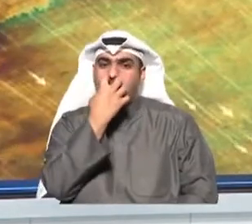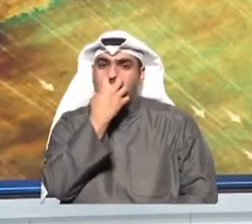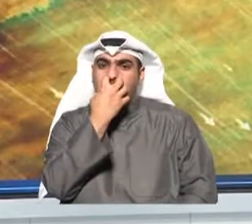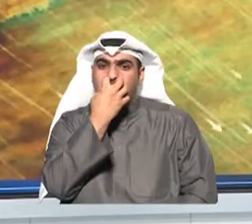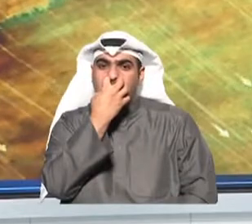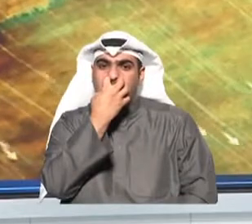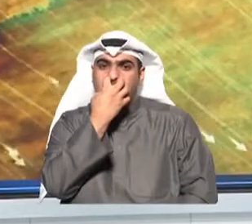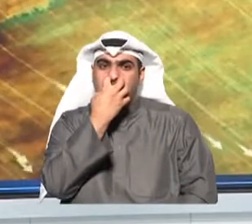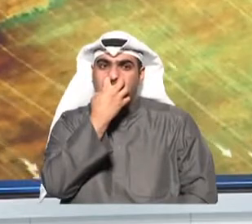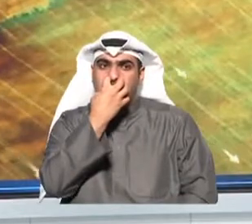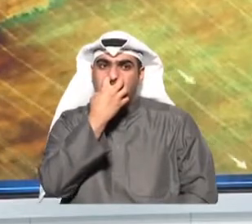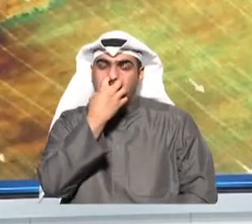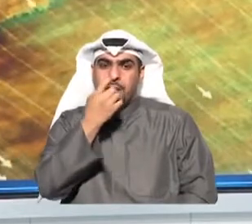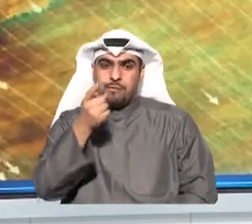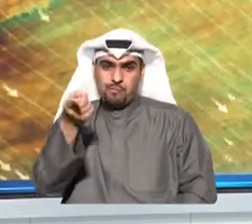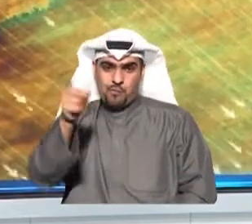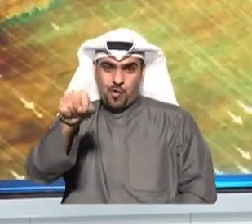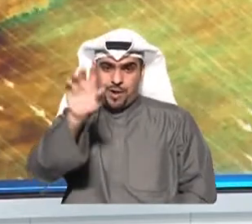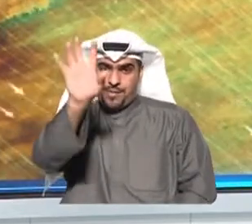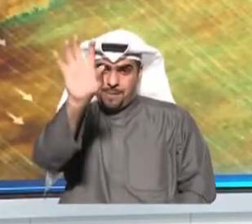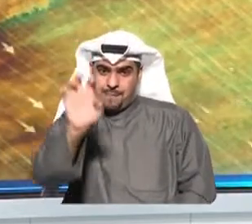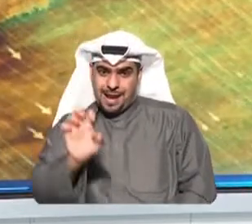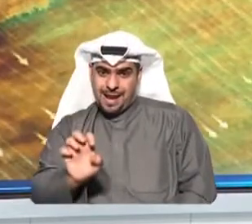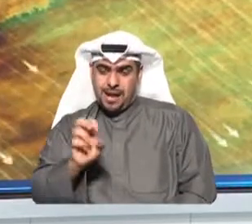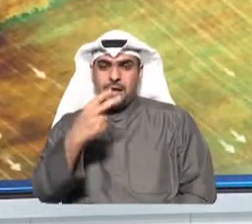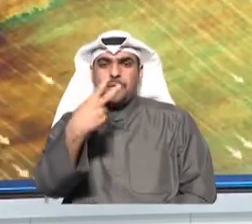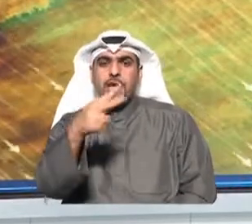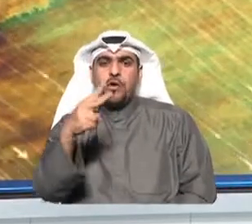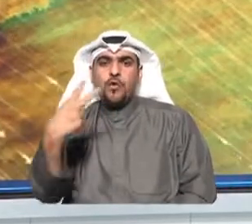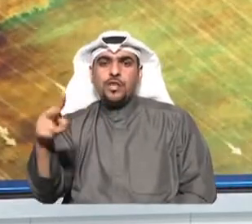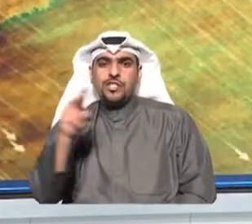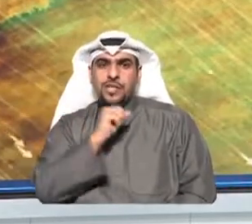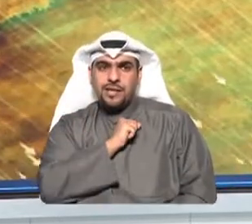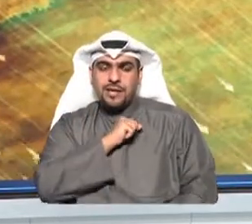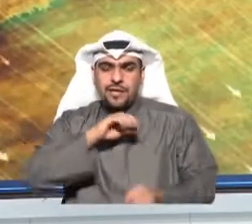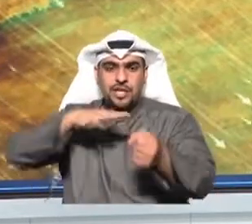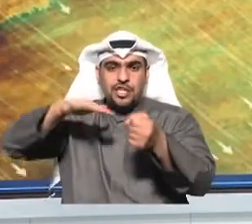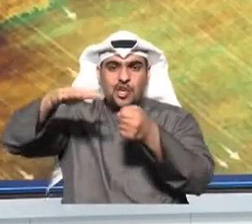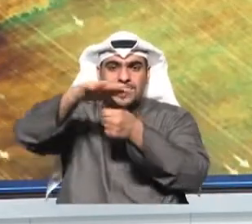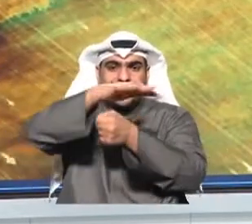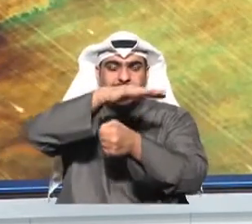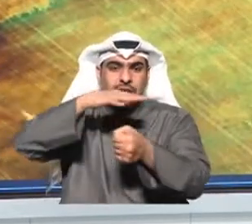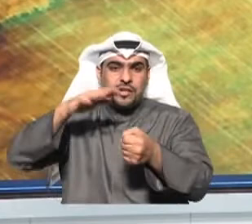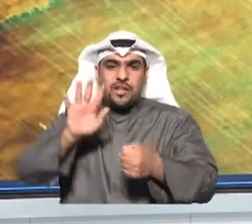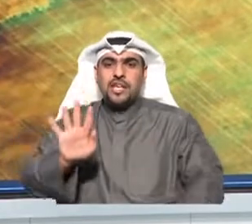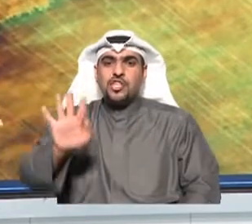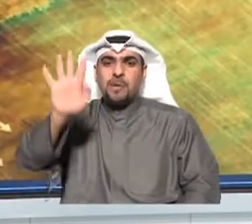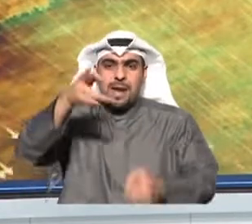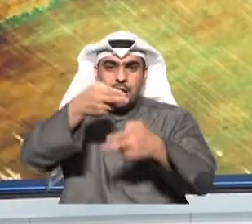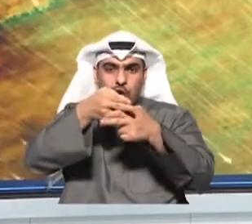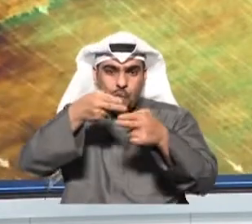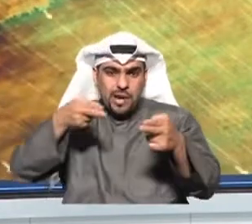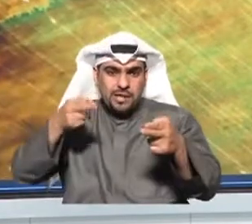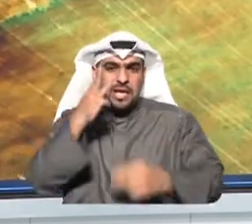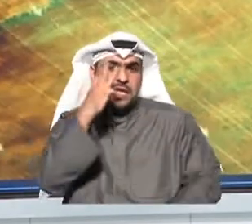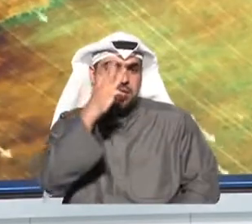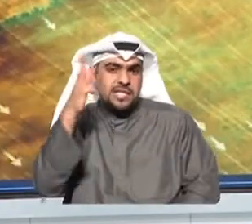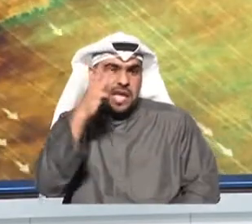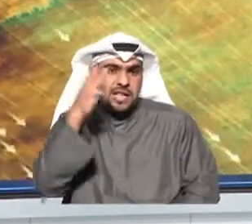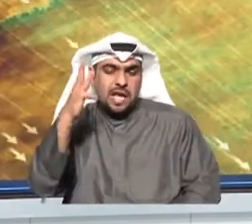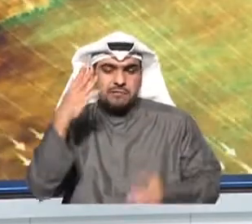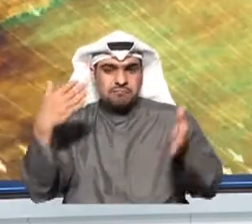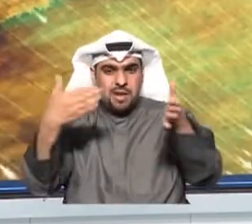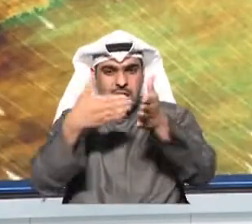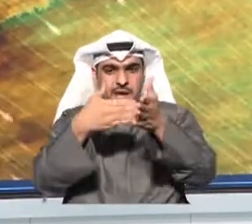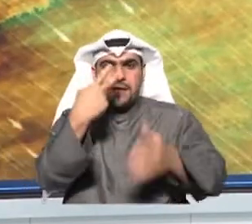الغد مدينة الكويت 22 درجة مئوية، جزرنا الشمالية وأربع بوبيان وفيلتشا متفاوتة ما بين 19 إلى 22